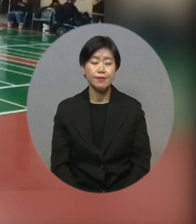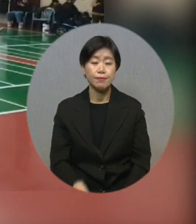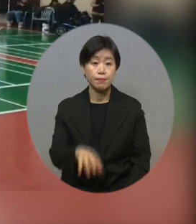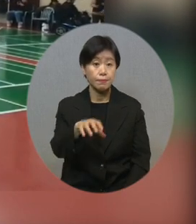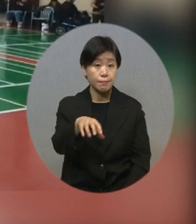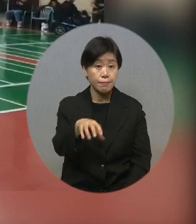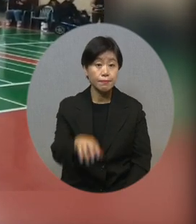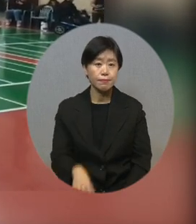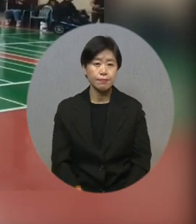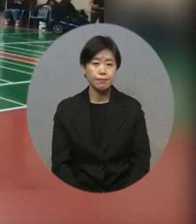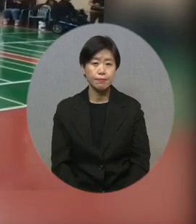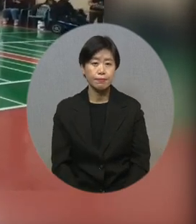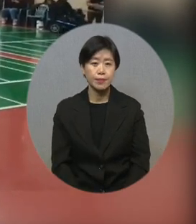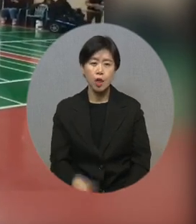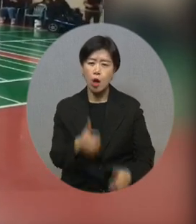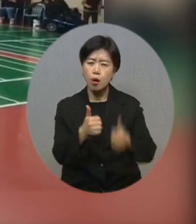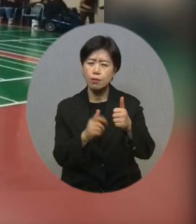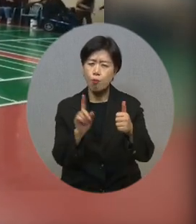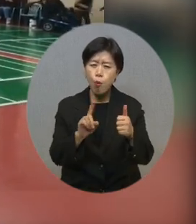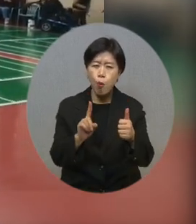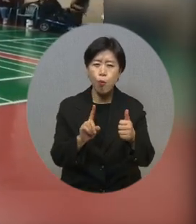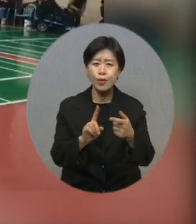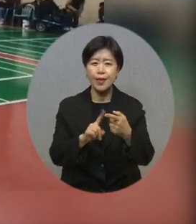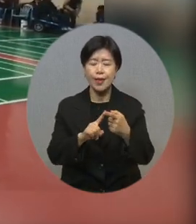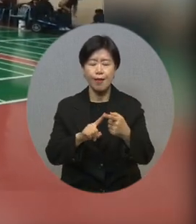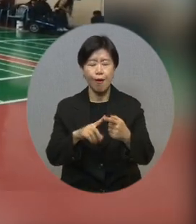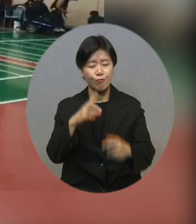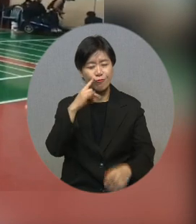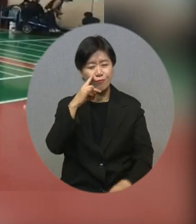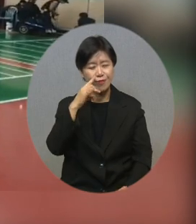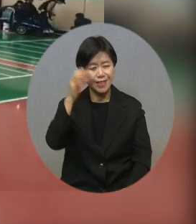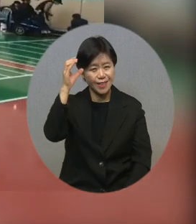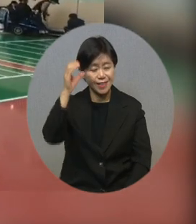이곳에서 어떤 것들이 이루어질지 매우 기대가 됩니다.